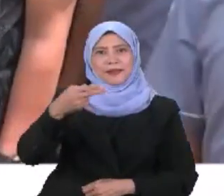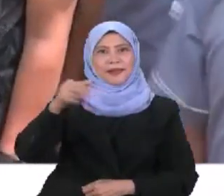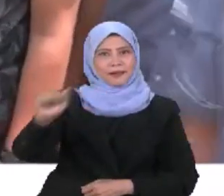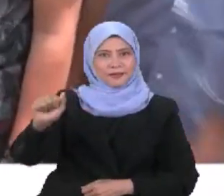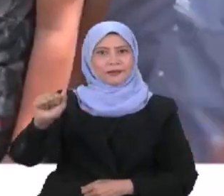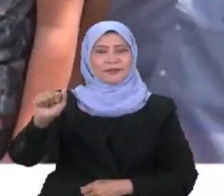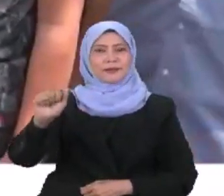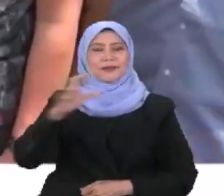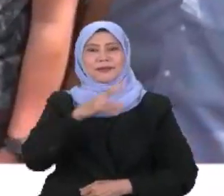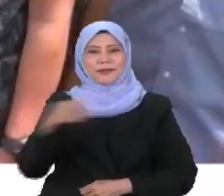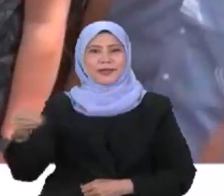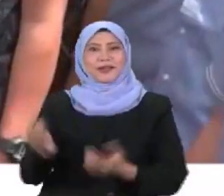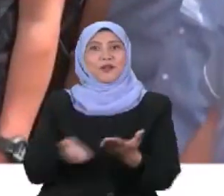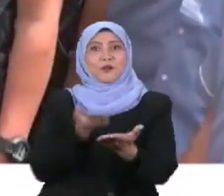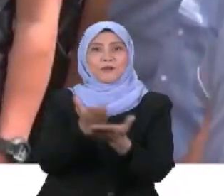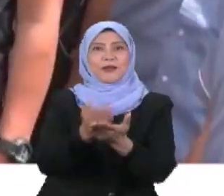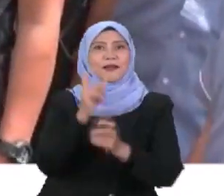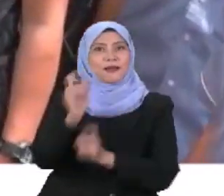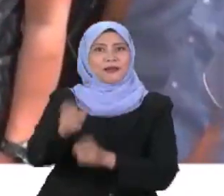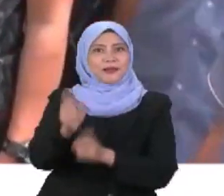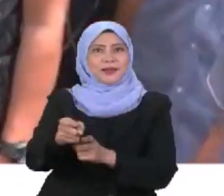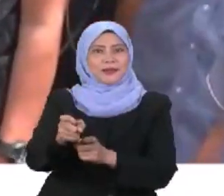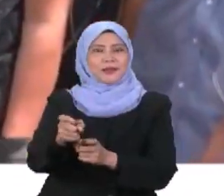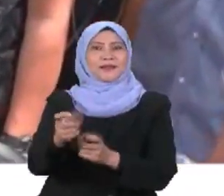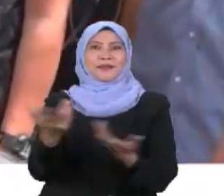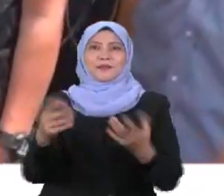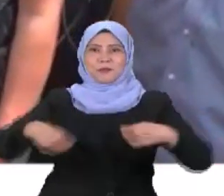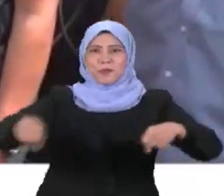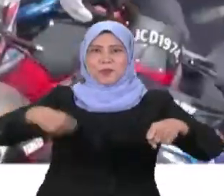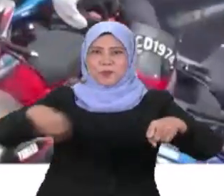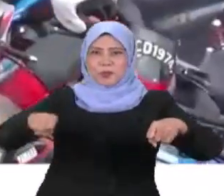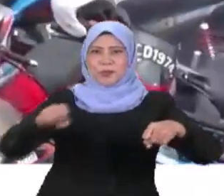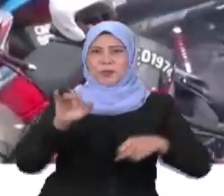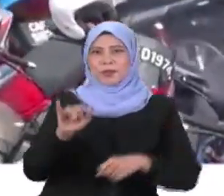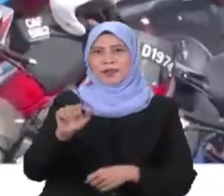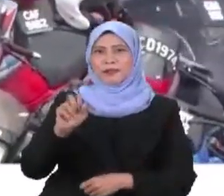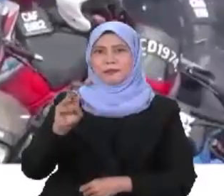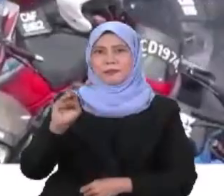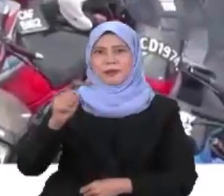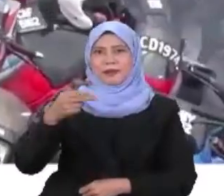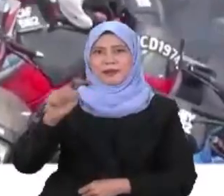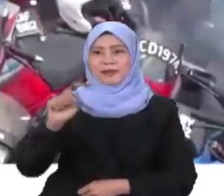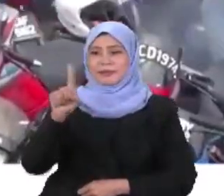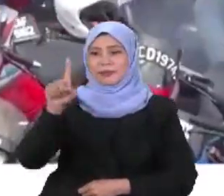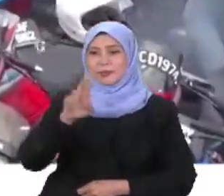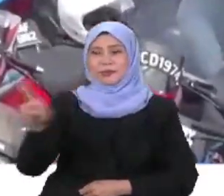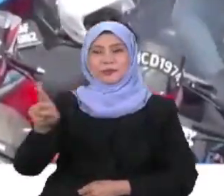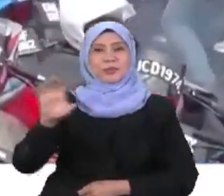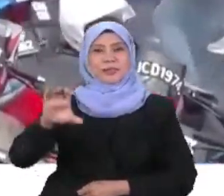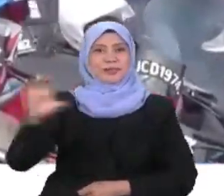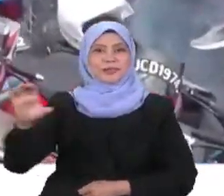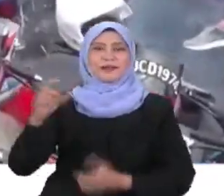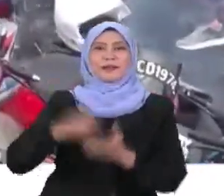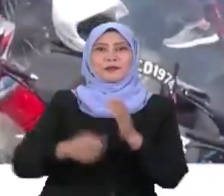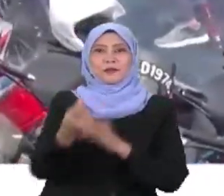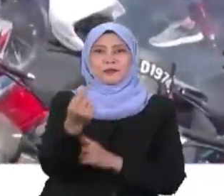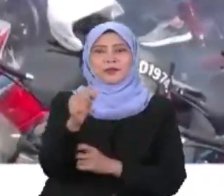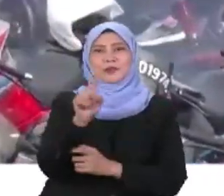catalyzer teroni tawarkan hadiah utama berupa sebuah motorcycle Yamaha Arwana 1000cc bernilai